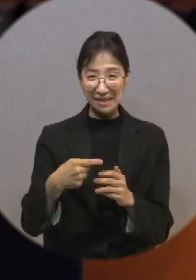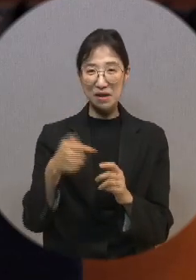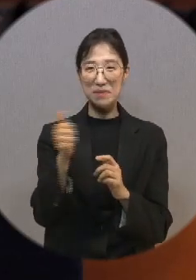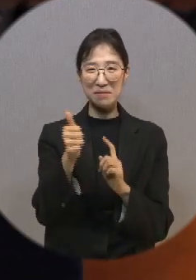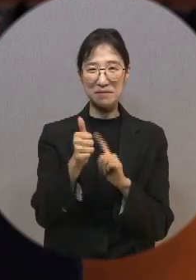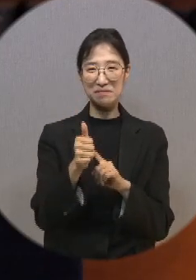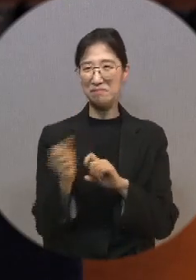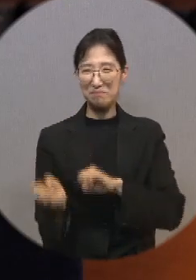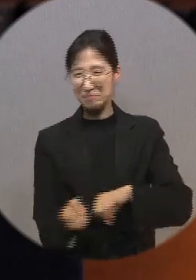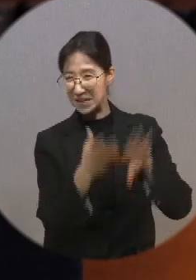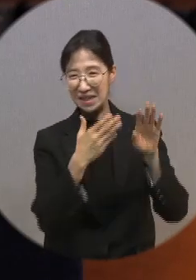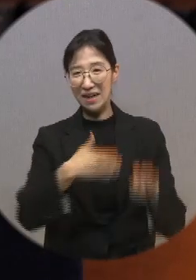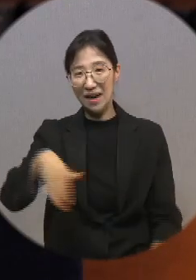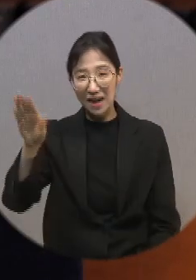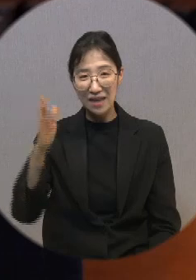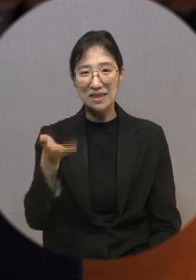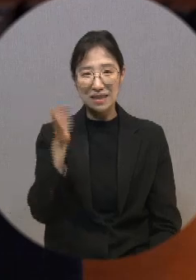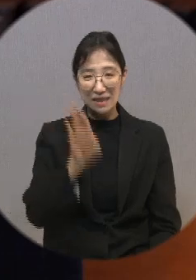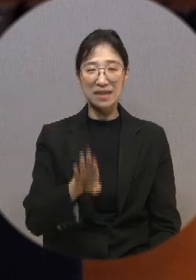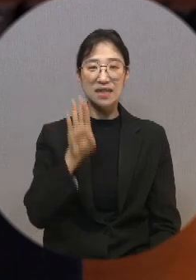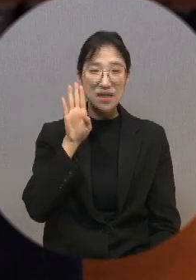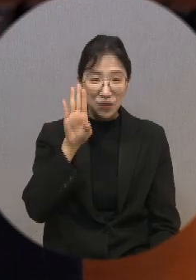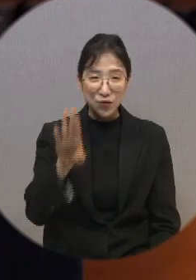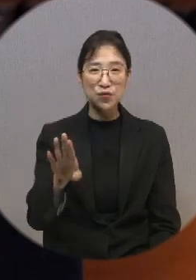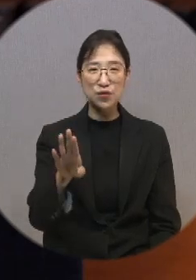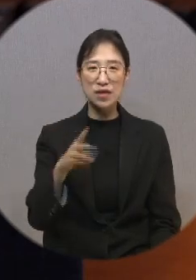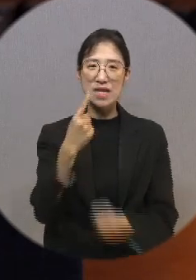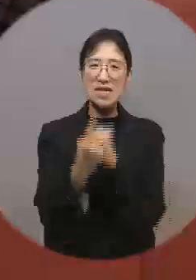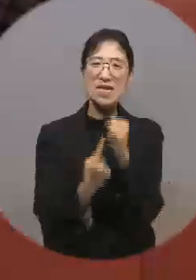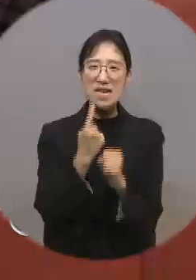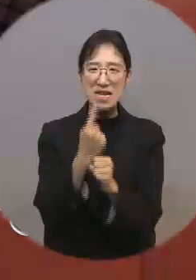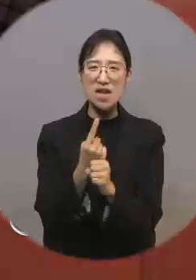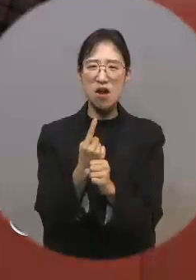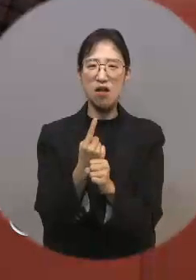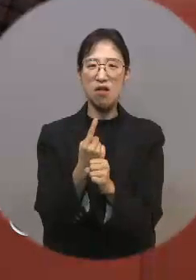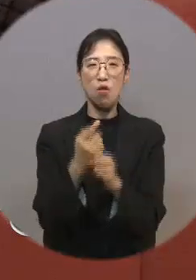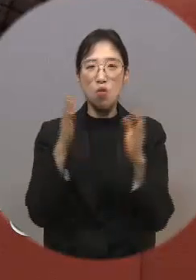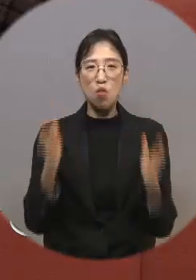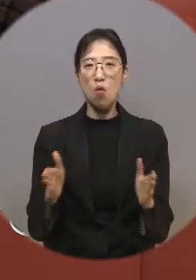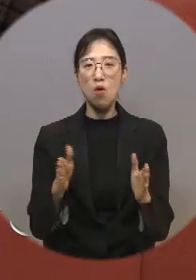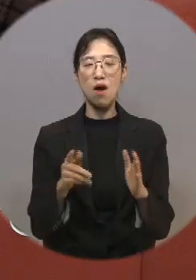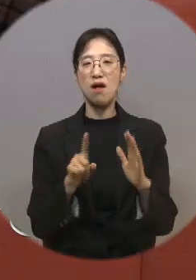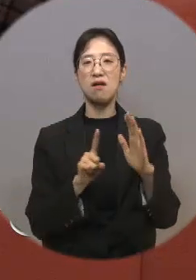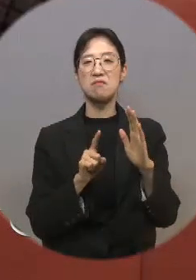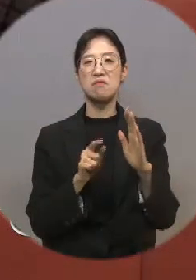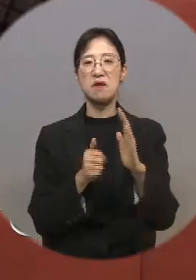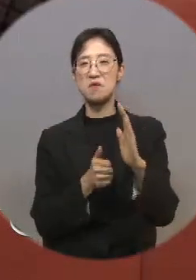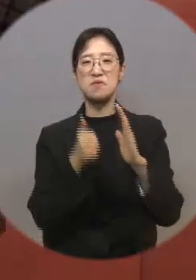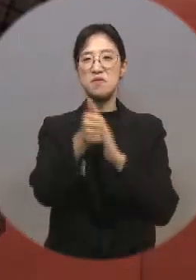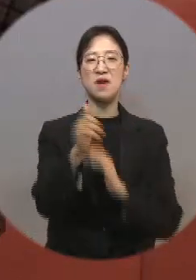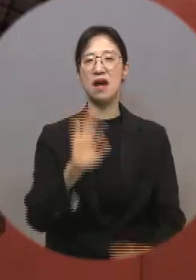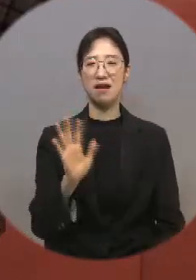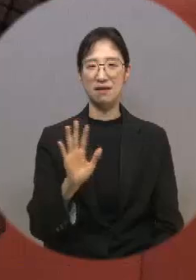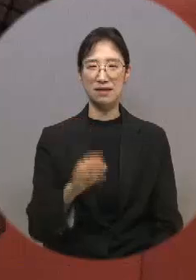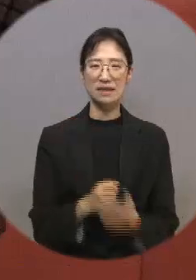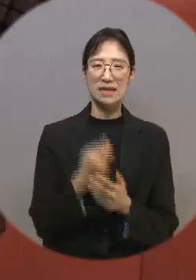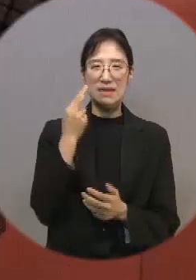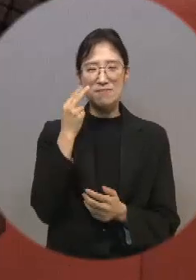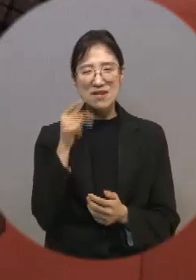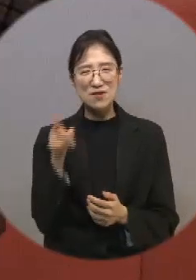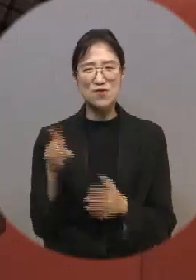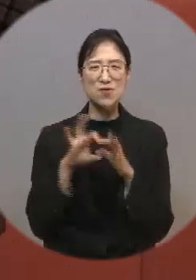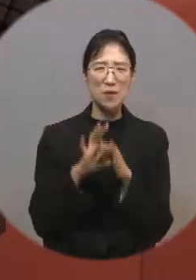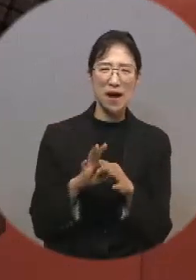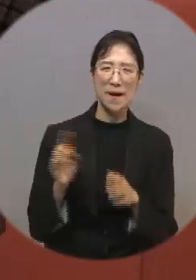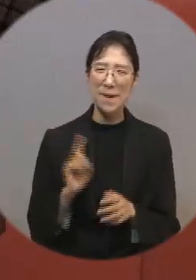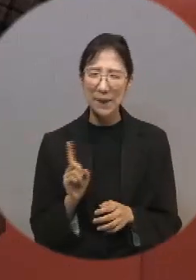떠났는데 그 이후에 이제 김정은이 한 1년을 두문불출했어요. 그 깊게 고민을 하고 미국을 어떻게 상대해야